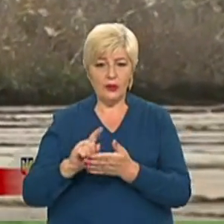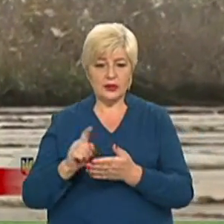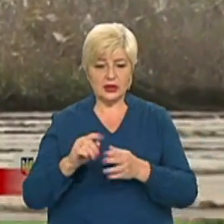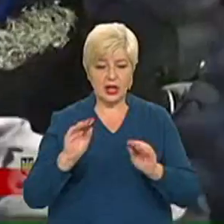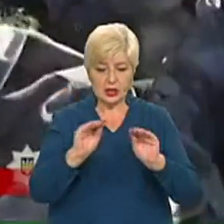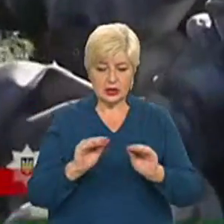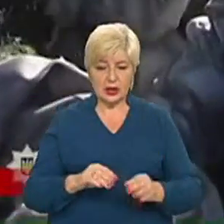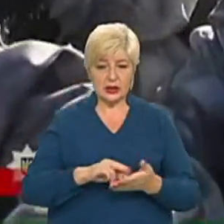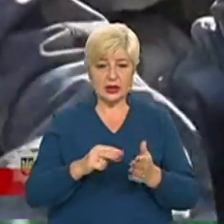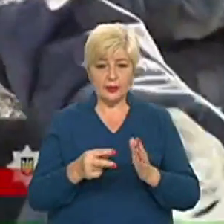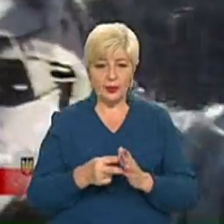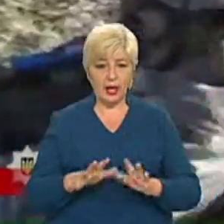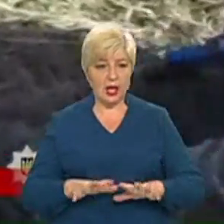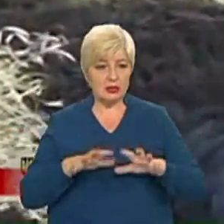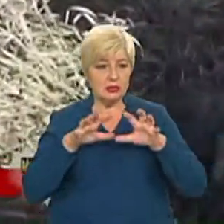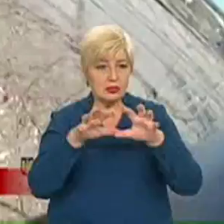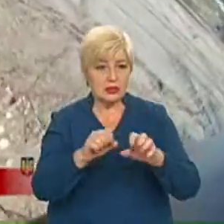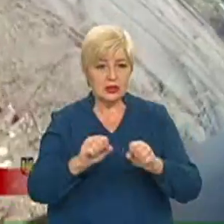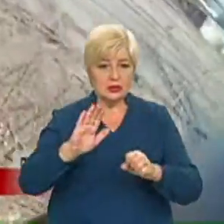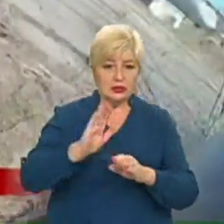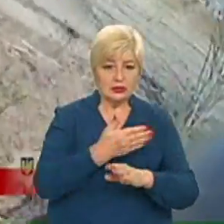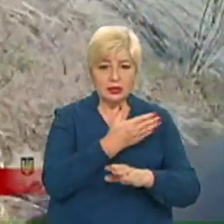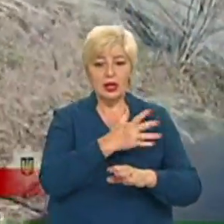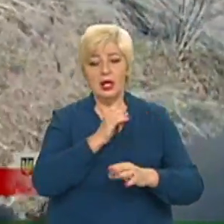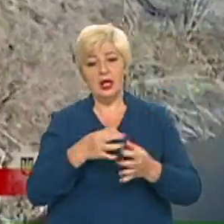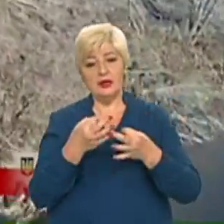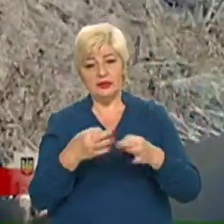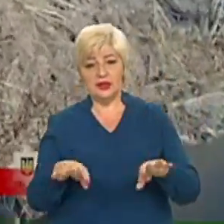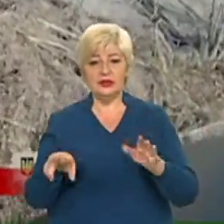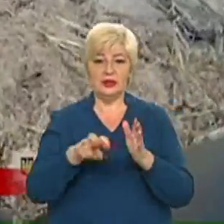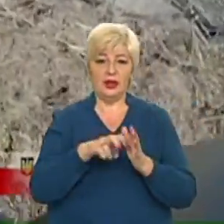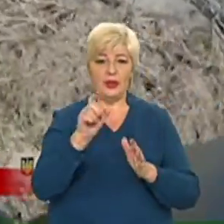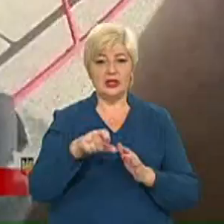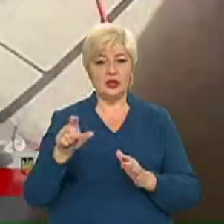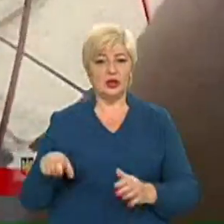штурмувати літак. У результаті злочинців знешкодили, а пасажирів визволили.